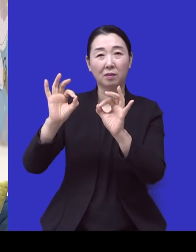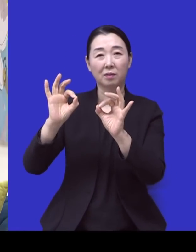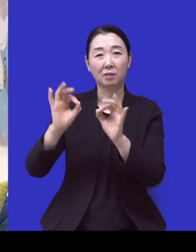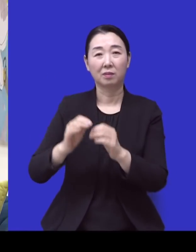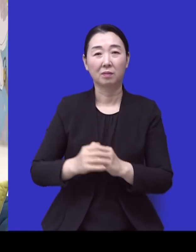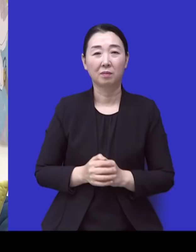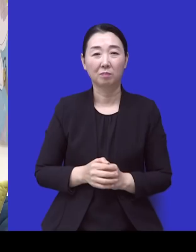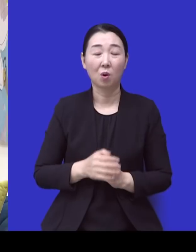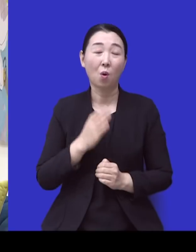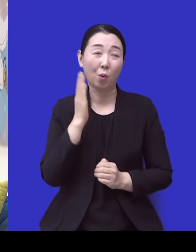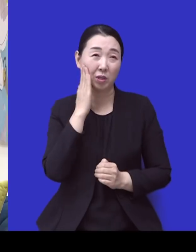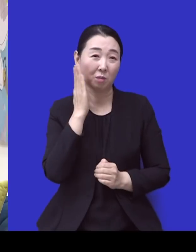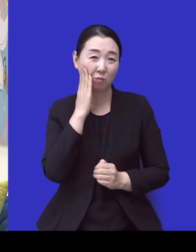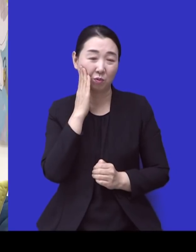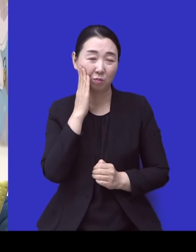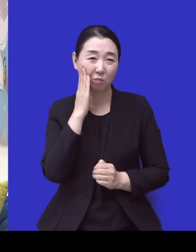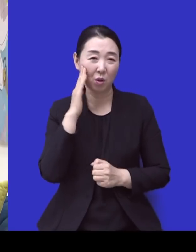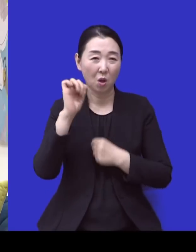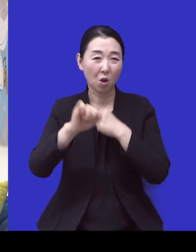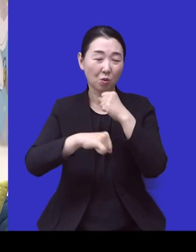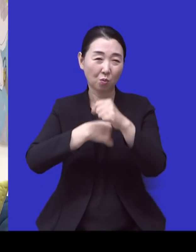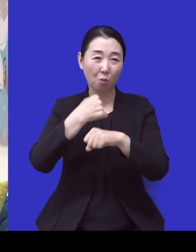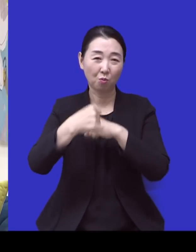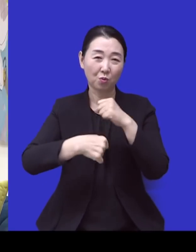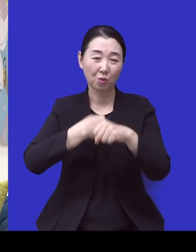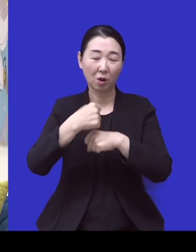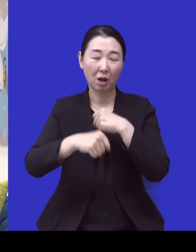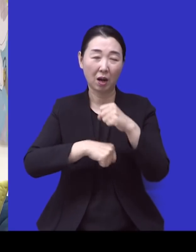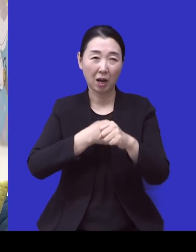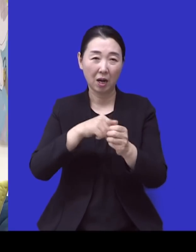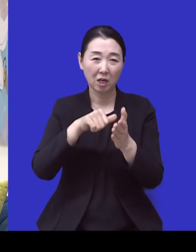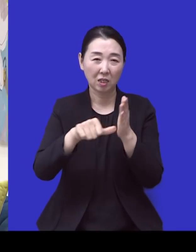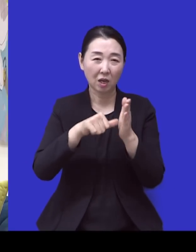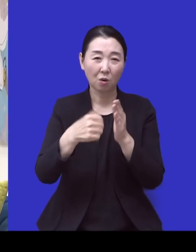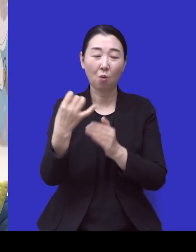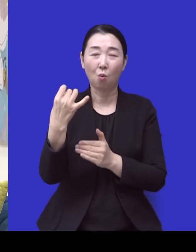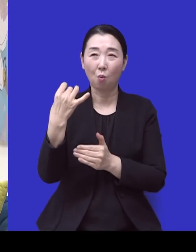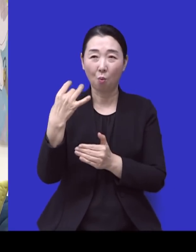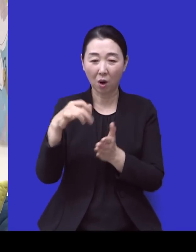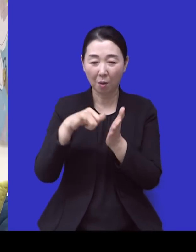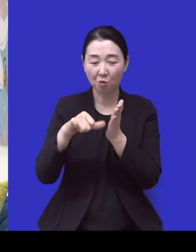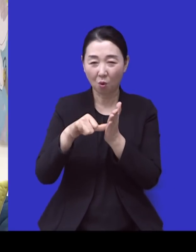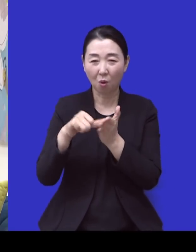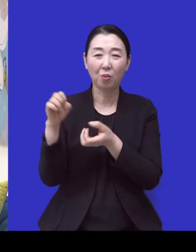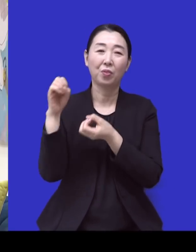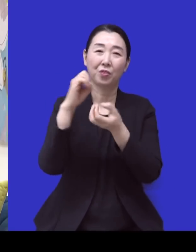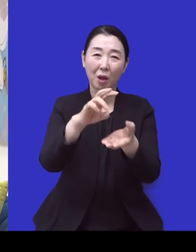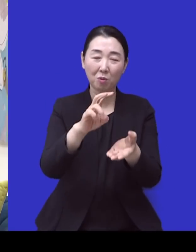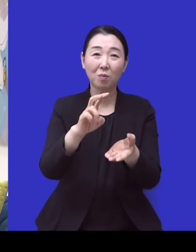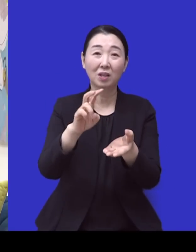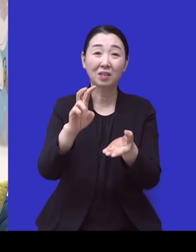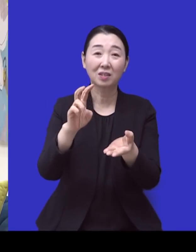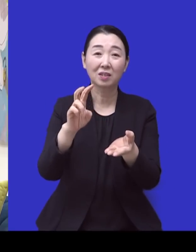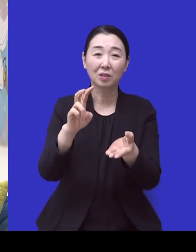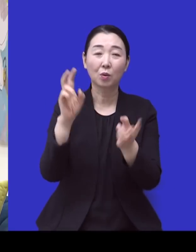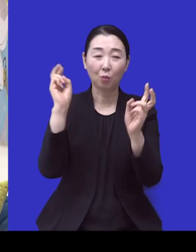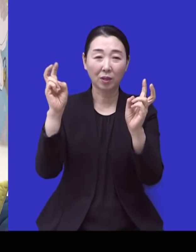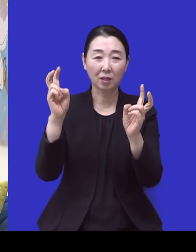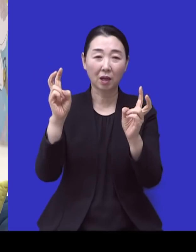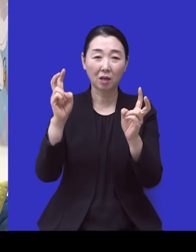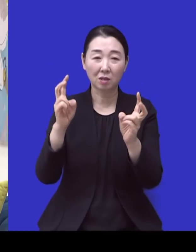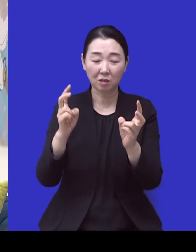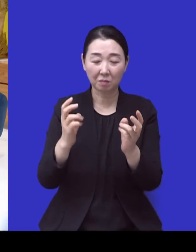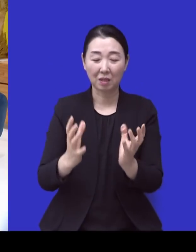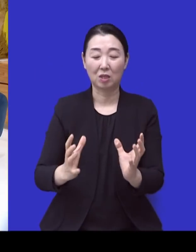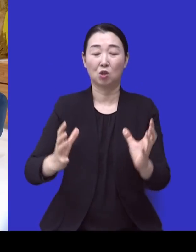그 뭐 화장품이나 동물 사료 같은 거에 들어가는 원재료 같은 것들을 이제 납품하는 업체인데 그러면 이제 드럼통 엄청